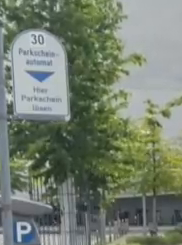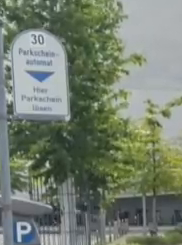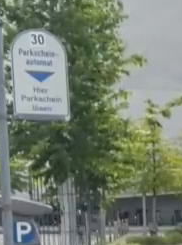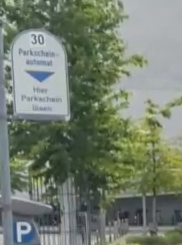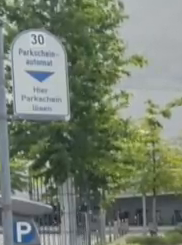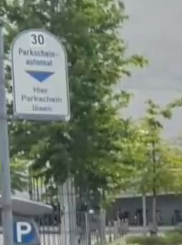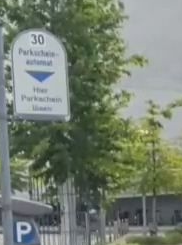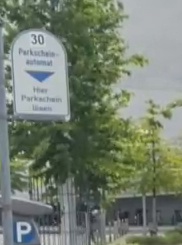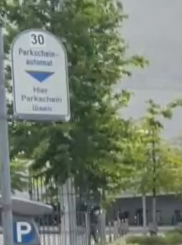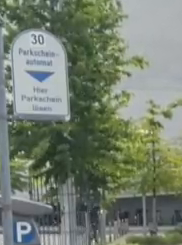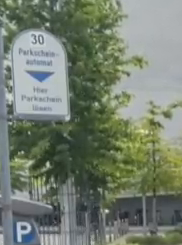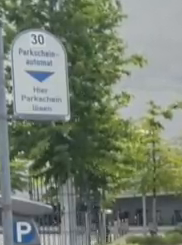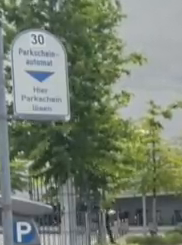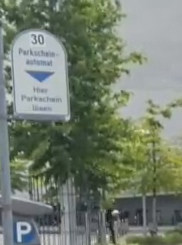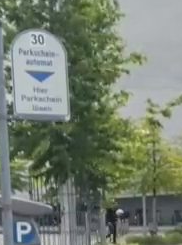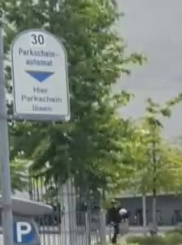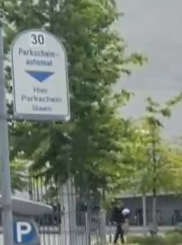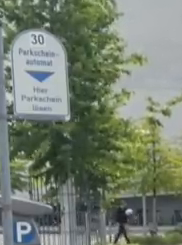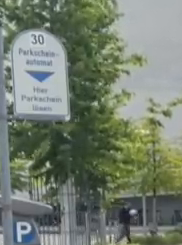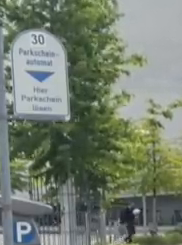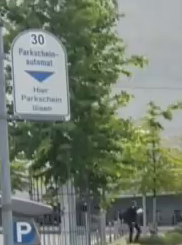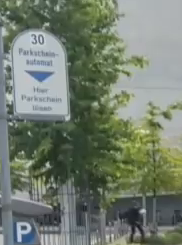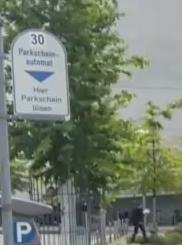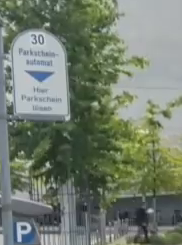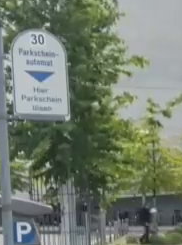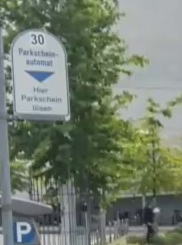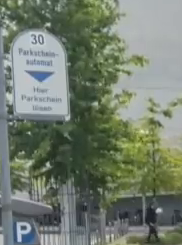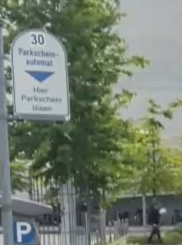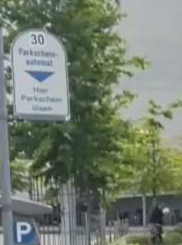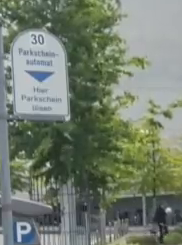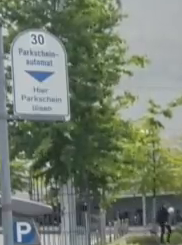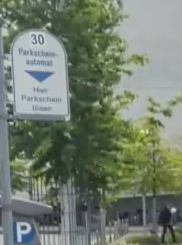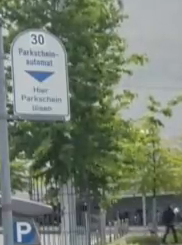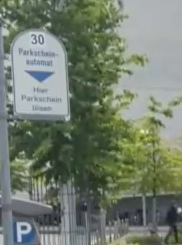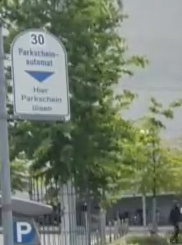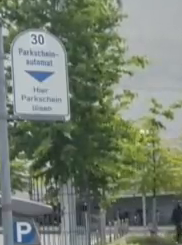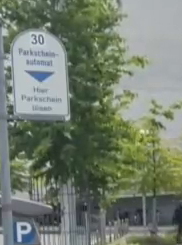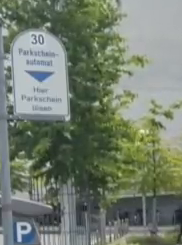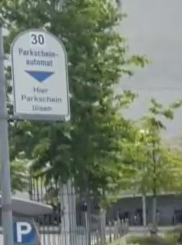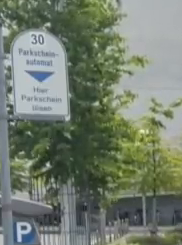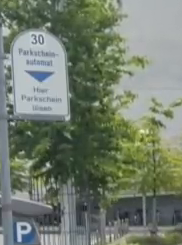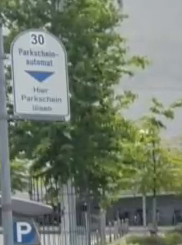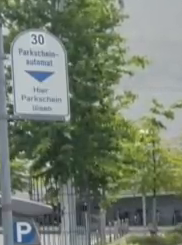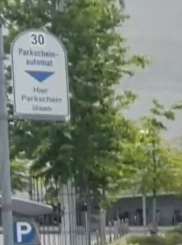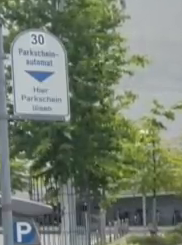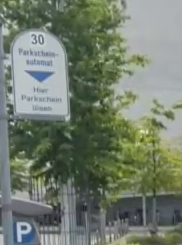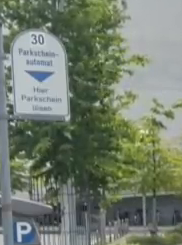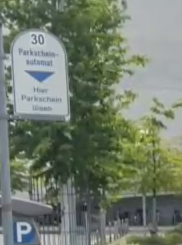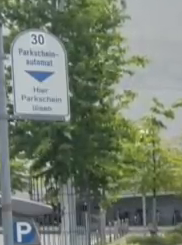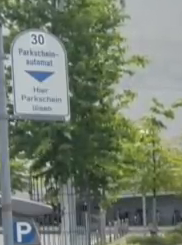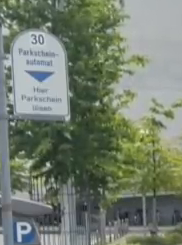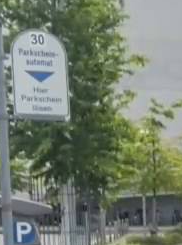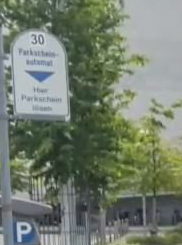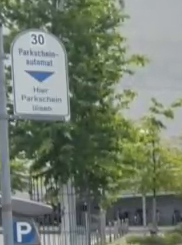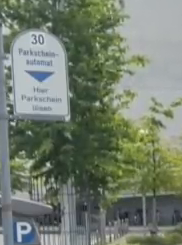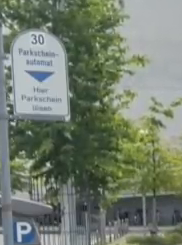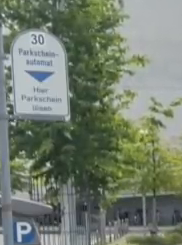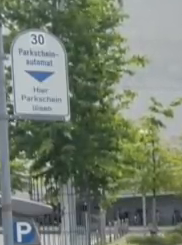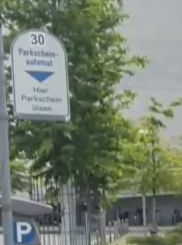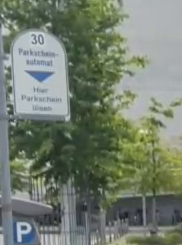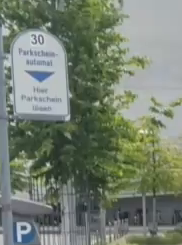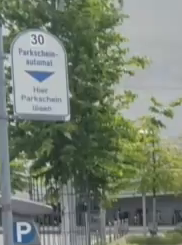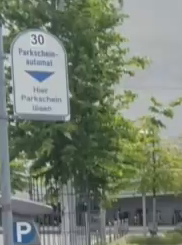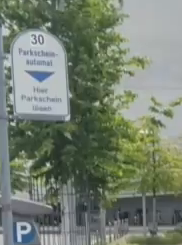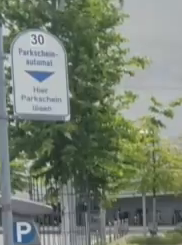mir dann zumindest die Nachfrage zu gestatten. Nur Ron Savelberg hat sich dann empört, gesagt, warum